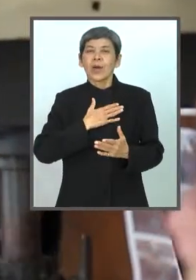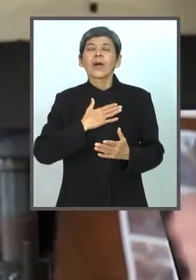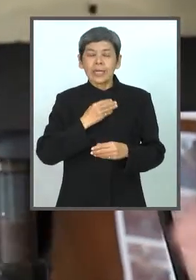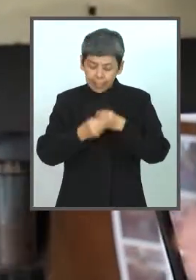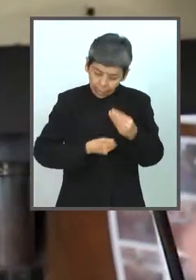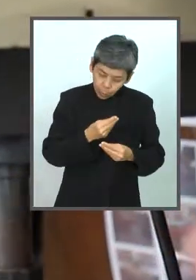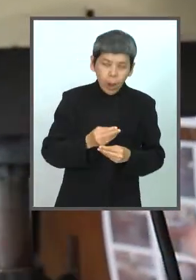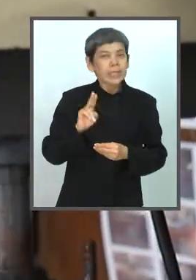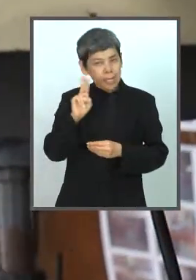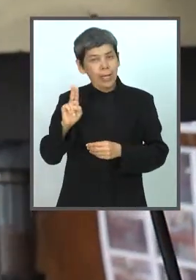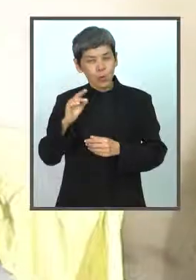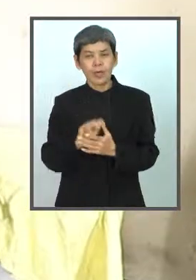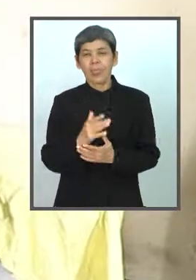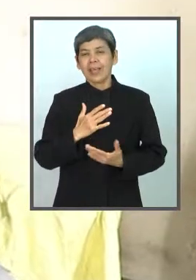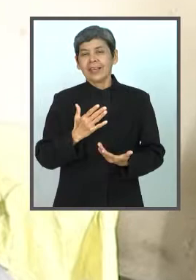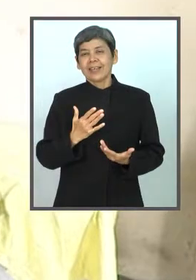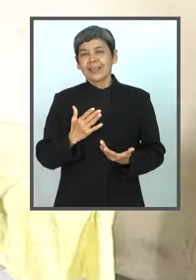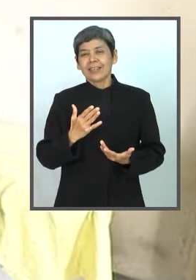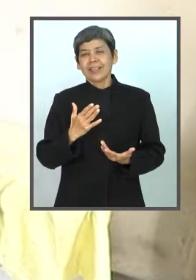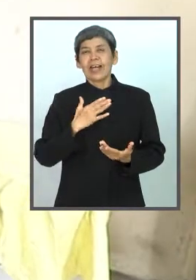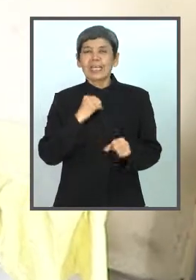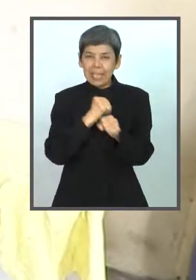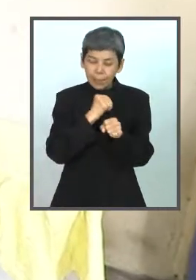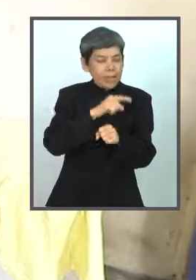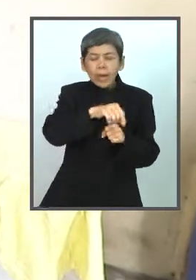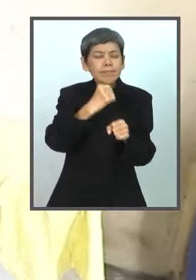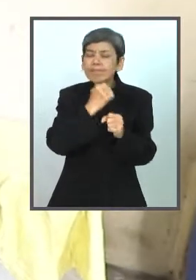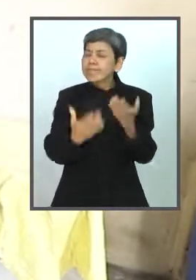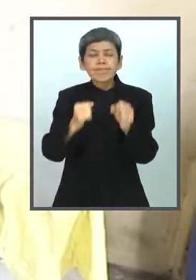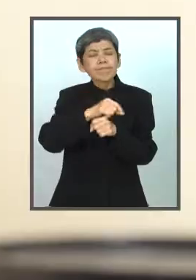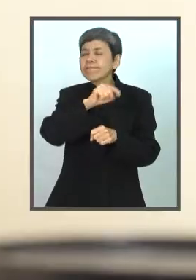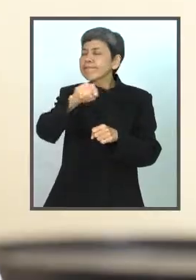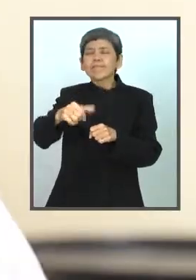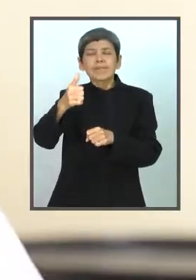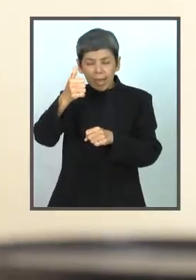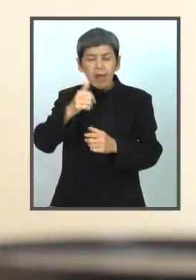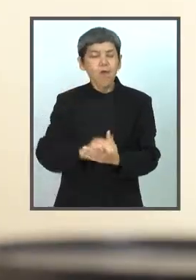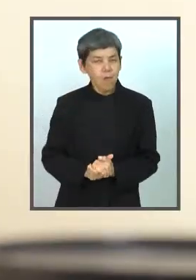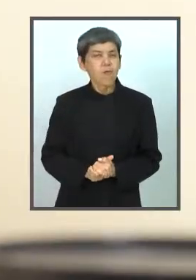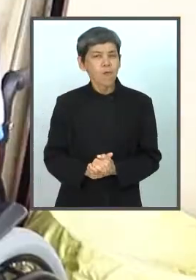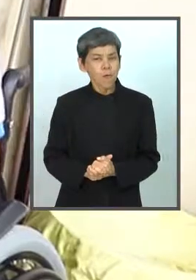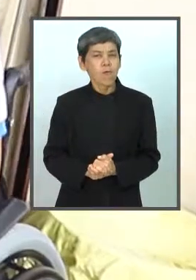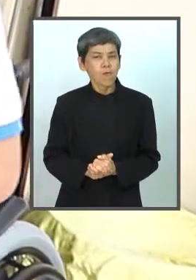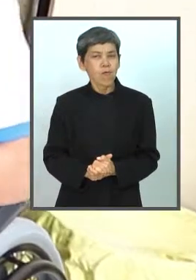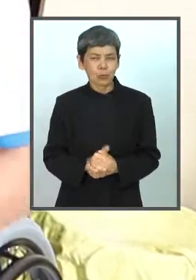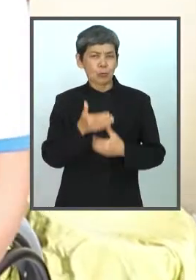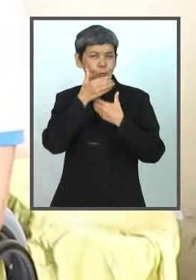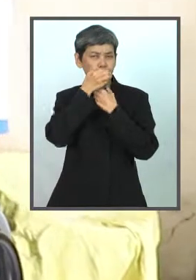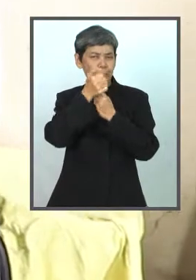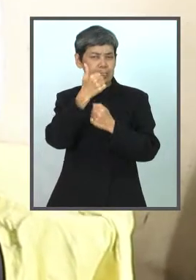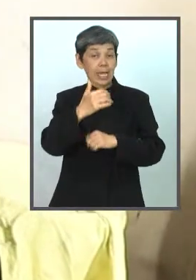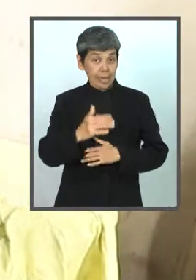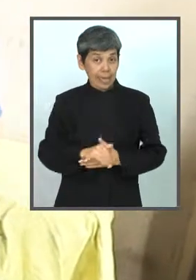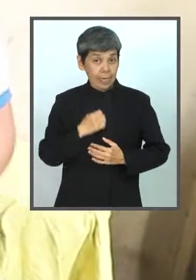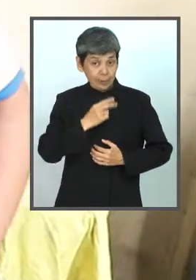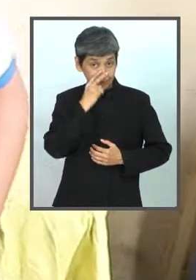ใช้ด้วย ใช้ด้วยแล้วก็ทำงานด้วยอะไรก็แล้วแต่แหละ ครับผมได้ฮะก็น่าสนใจนะแต่เดี๋ยวเรา